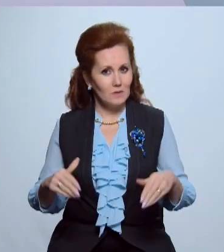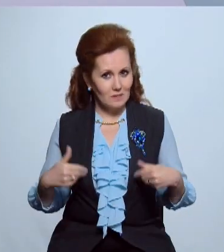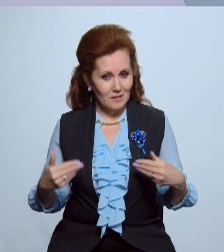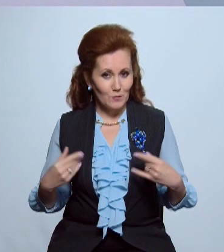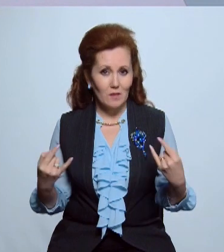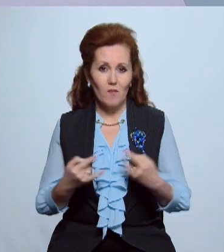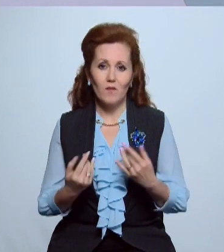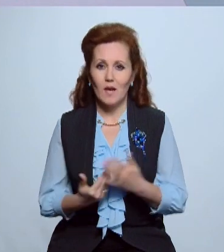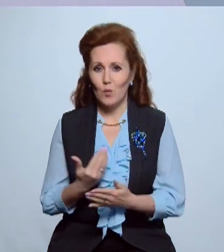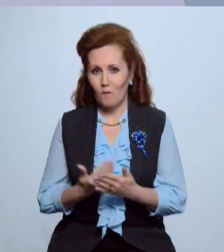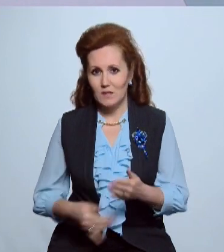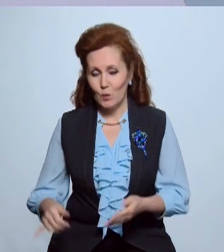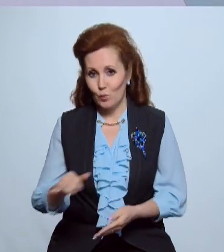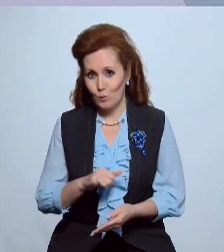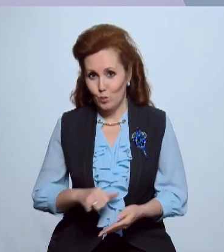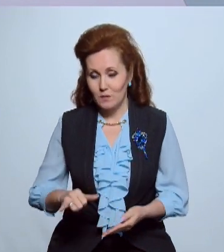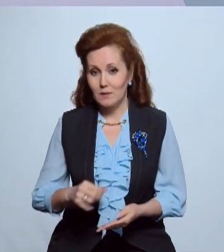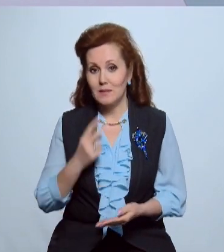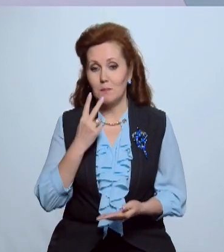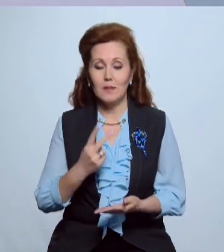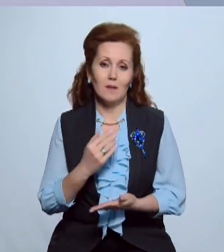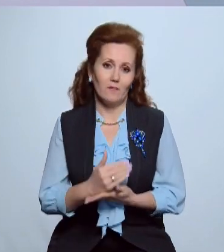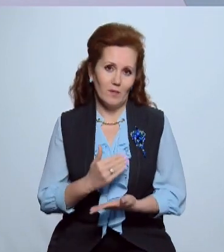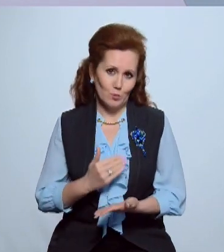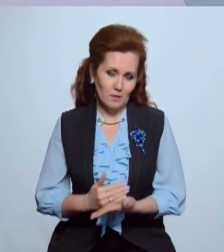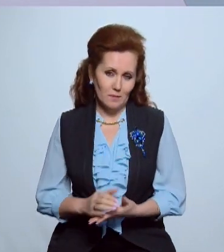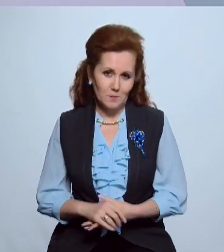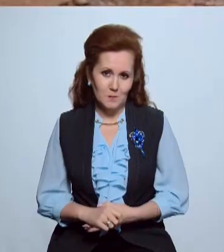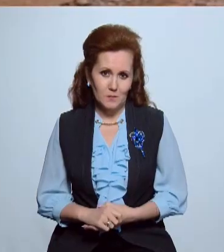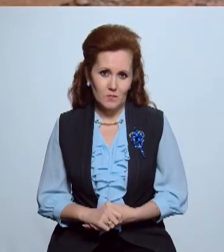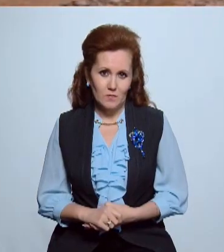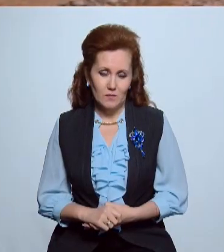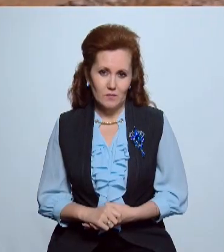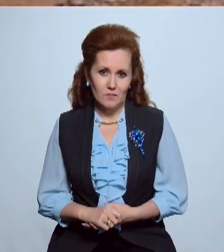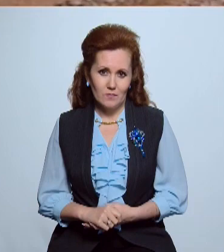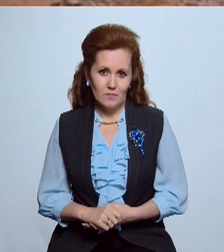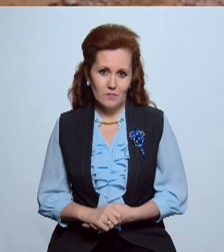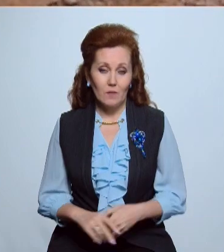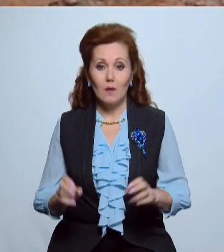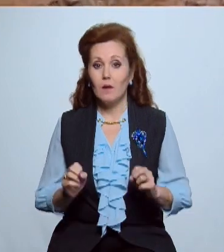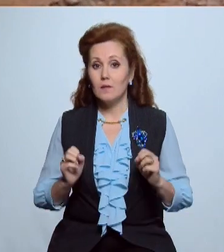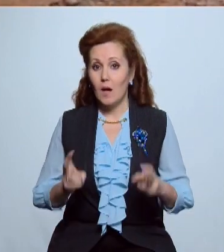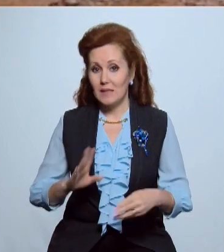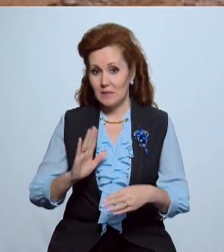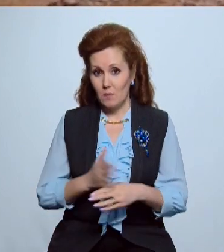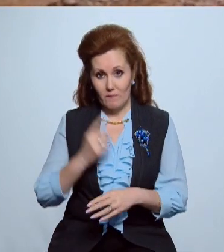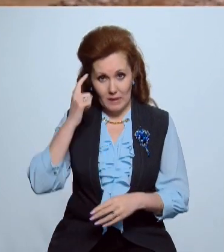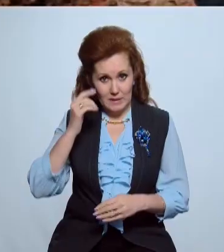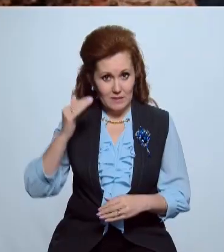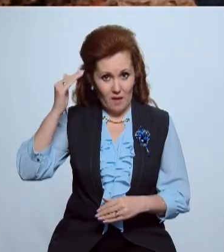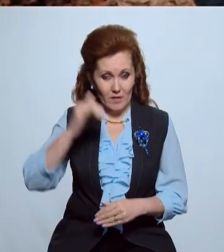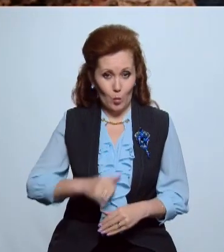Здравствуйте! В эфире новости Удмуртии, в студии Марины Симоновой. Смотрите в этом выпуске. Как избавить север республики